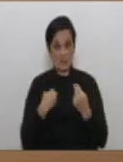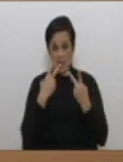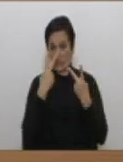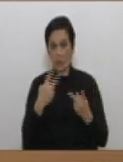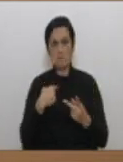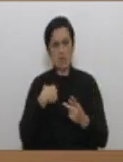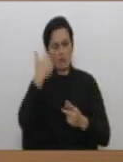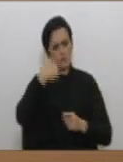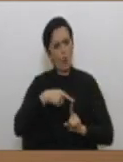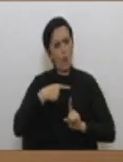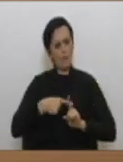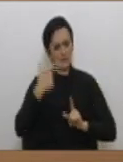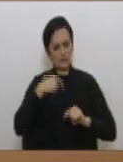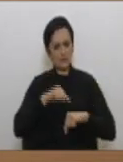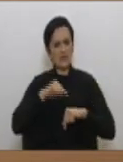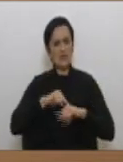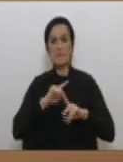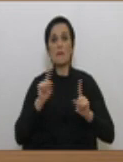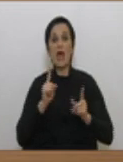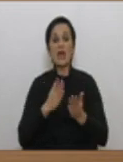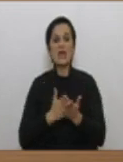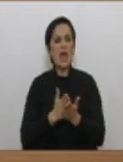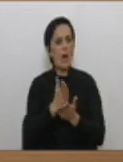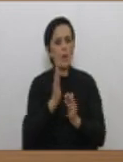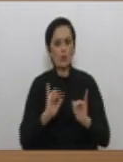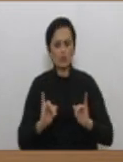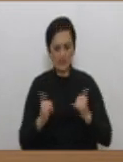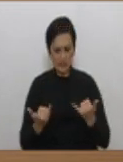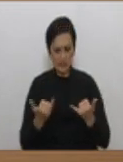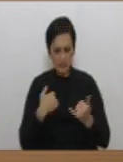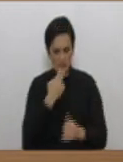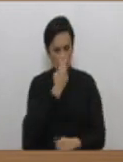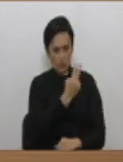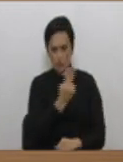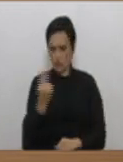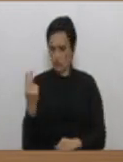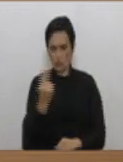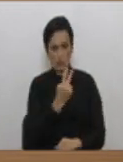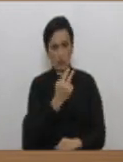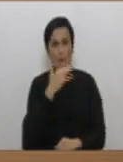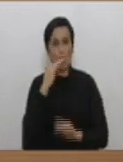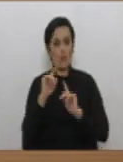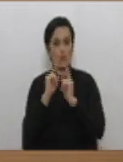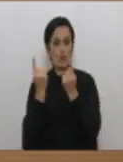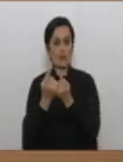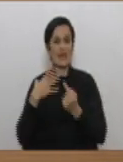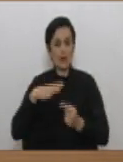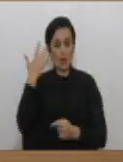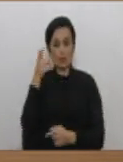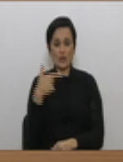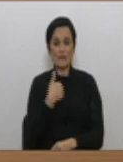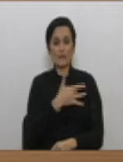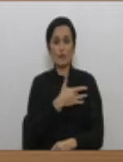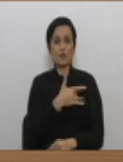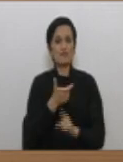ოპტიმისტი ვარ ბუნებით, მაგრამ რა გამოსავალი უნდა იყოს დღეს, რასაც გიყურებთ, ეხა გამოსვლის უმრავლესობას გულისხმობ ქართული ეცნების,